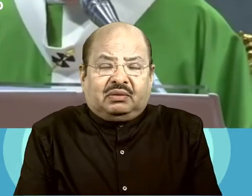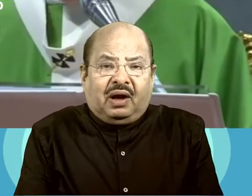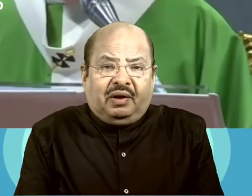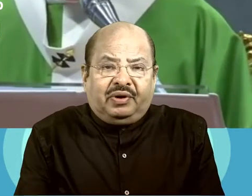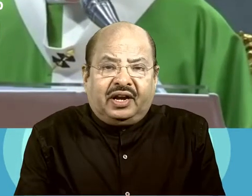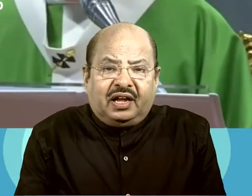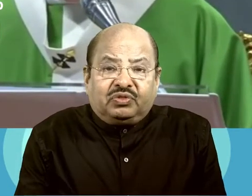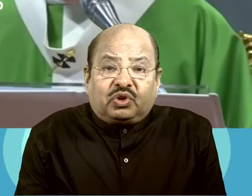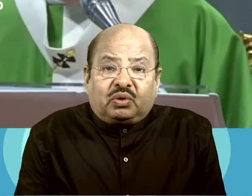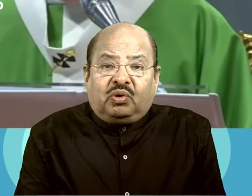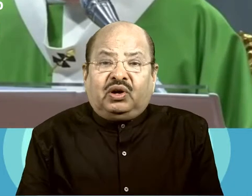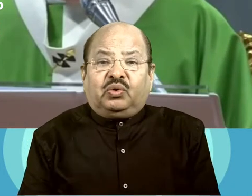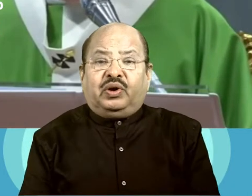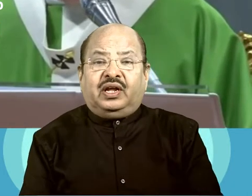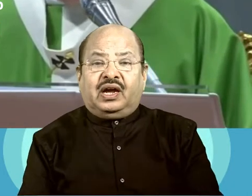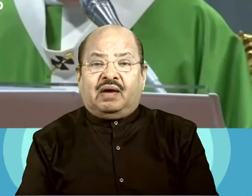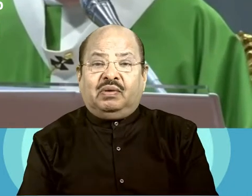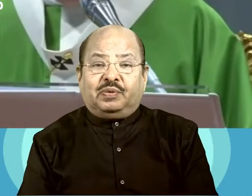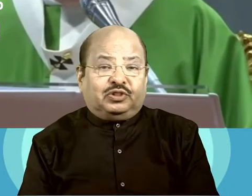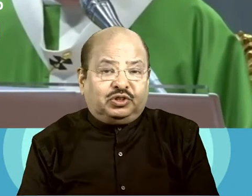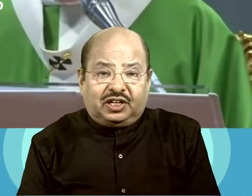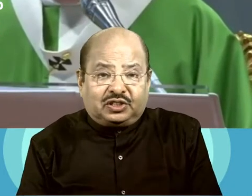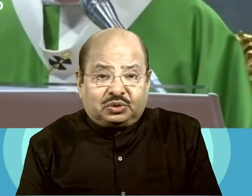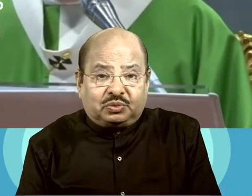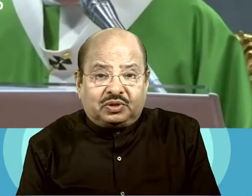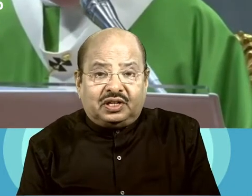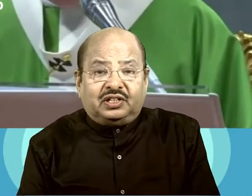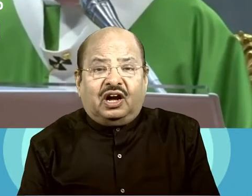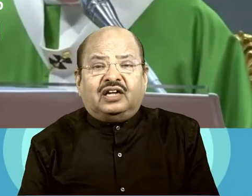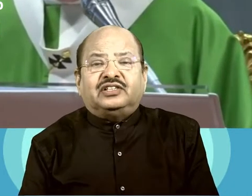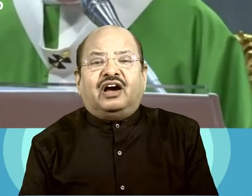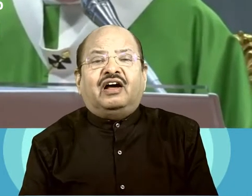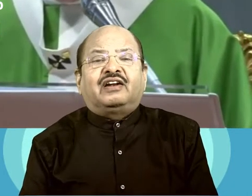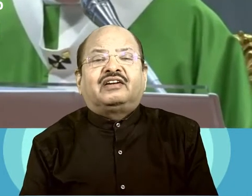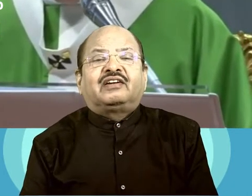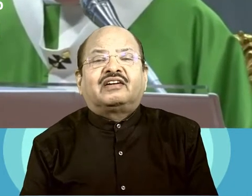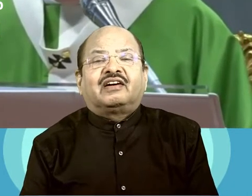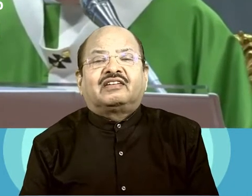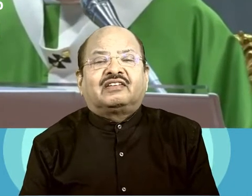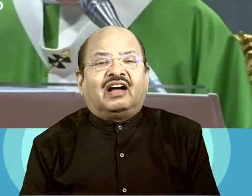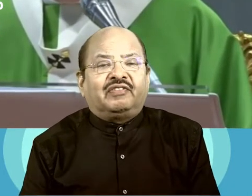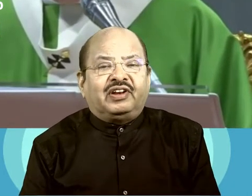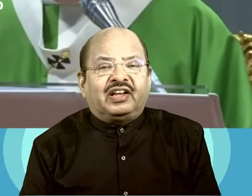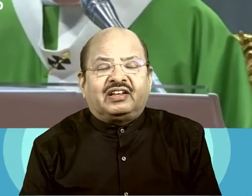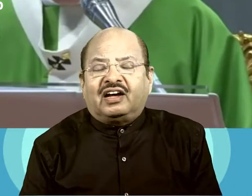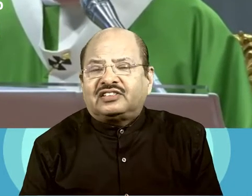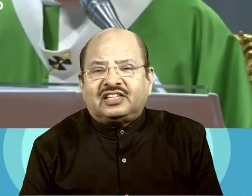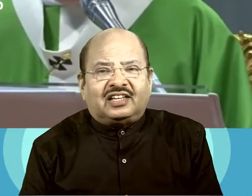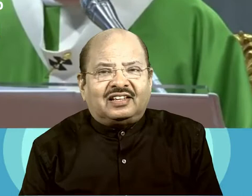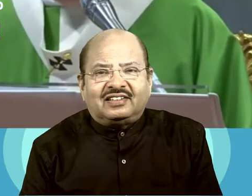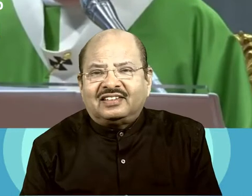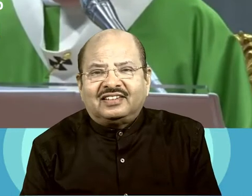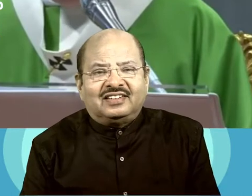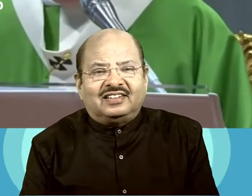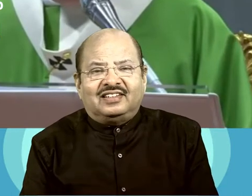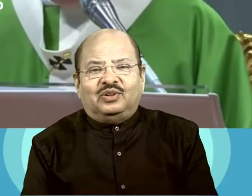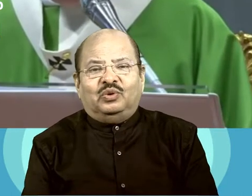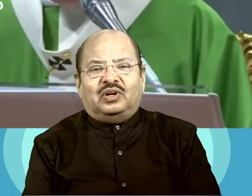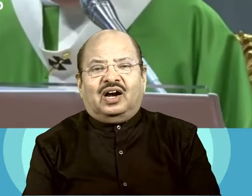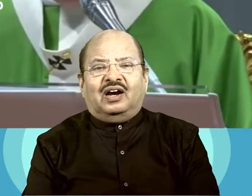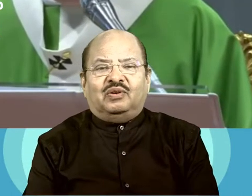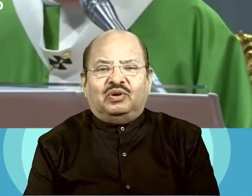ഹൃദയത്തിൻ്റെയും ആത്മാവിൻ്റെയും തുറവോടുകൂടി അവൾ പ്രത്യുദ്ധരിച്ചു, ഇതാ ഞാൻ കർത്താവിൻ്റെ ദാസി.